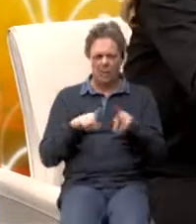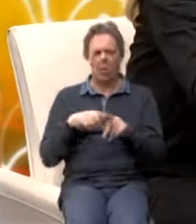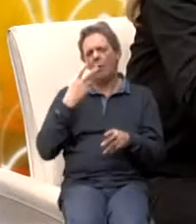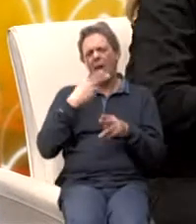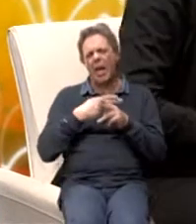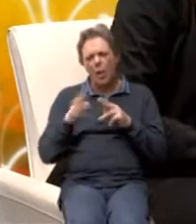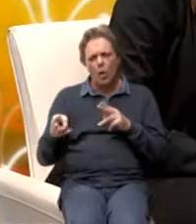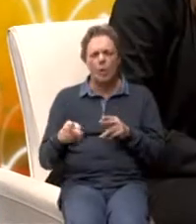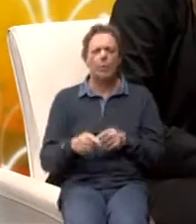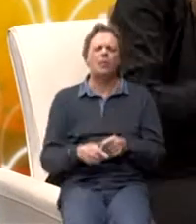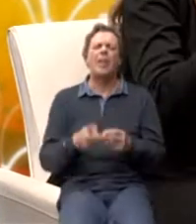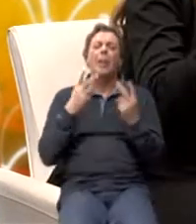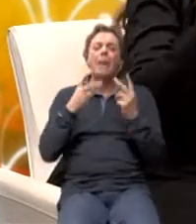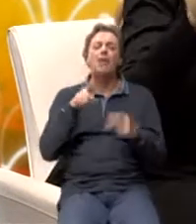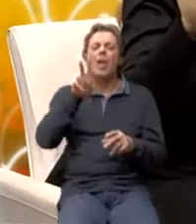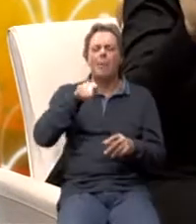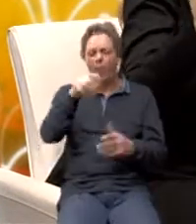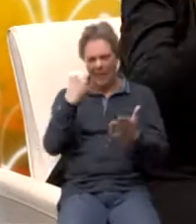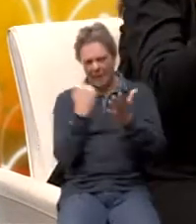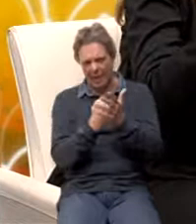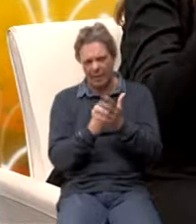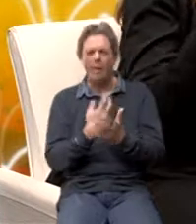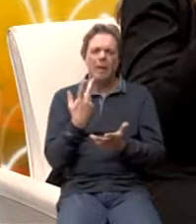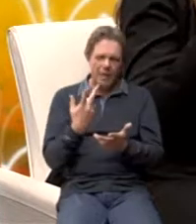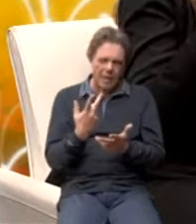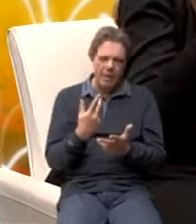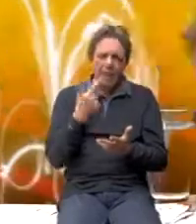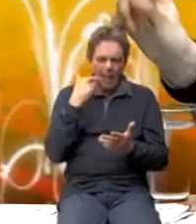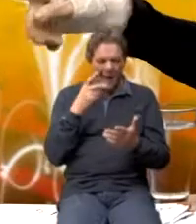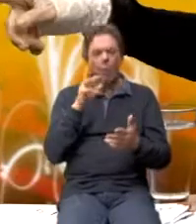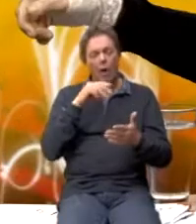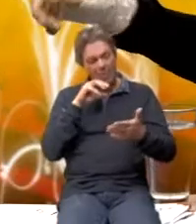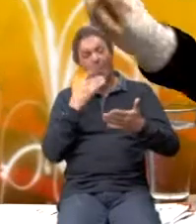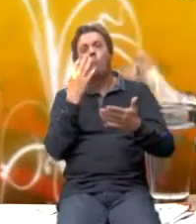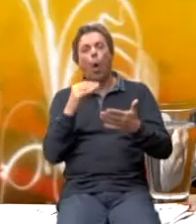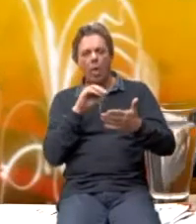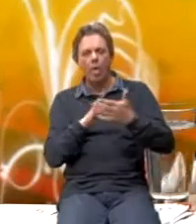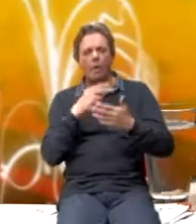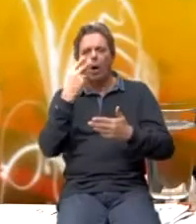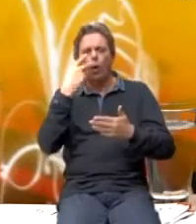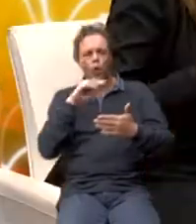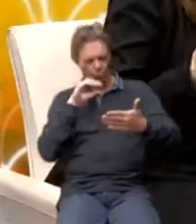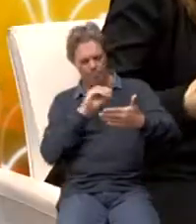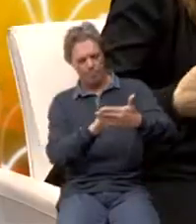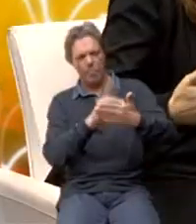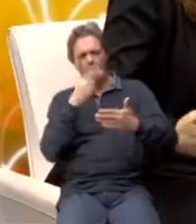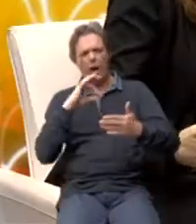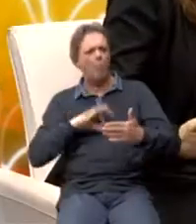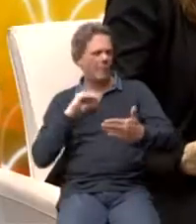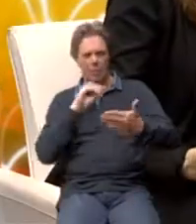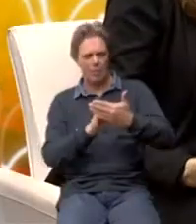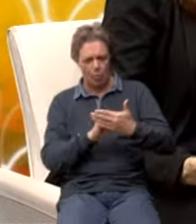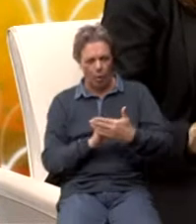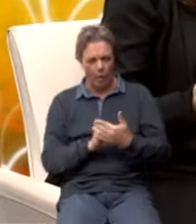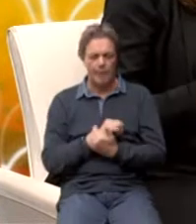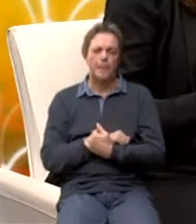Ali je važno ovaj znak da ima, dobro. I kod kontrolnog tijela. Ispod toga je kod kontrolnog tijela. Ministarstvo daje, znači, svakom ovlaštenom tijelu